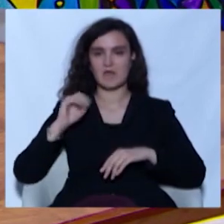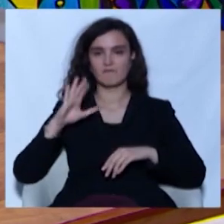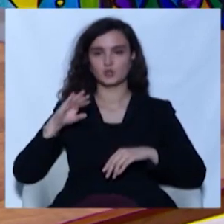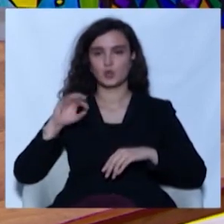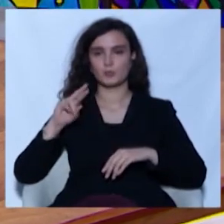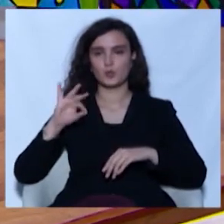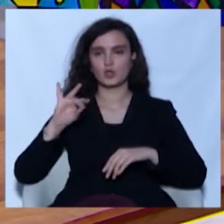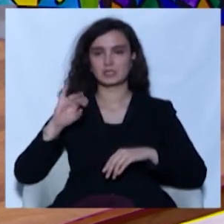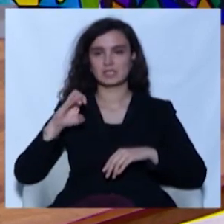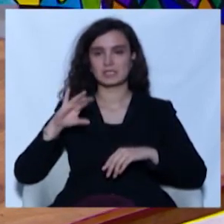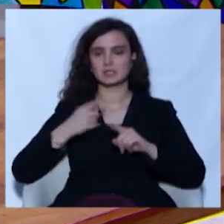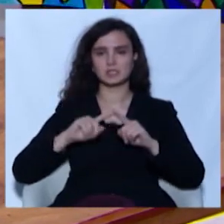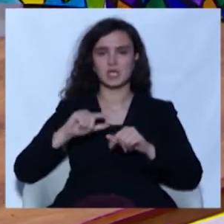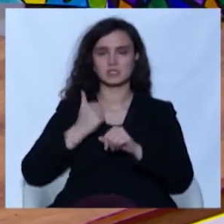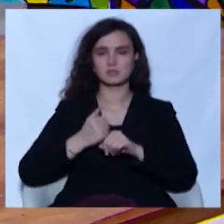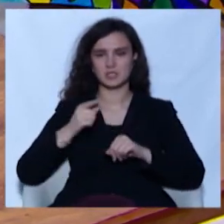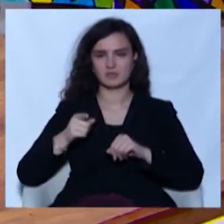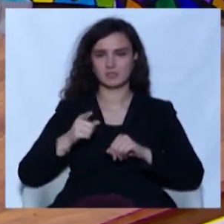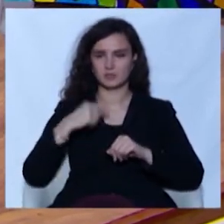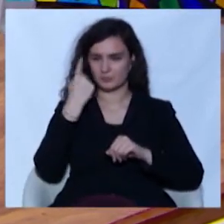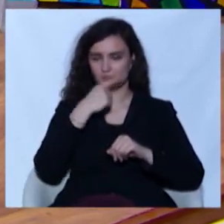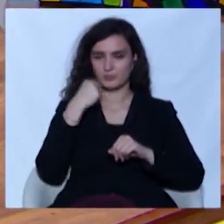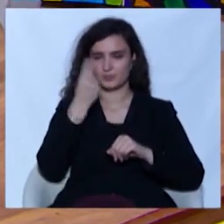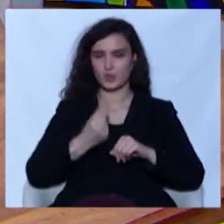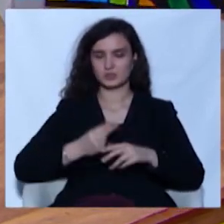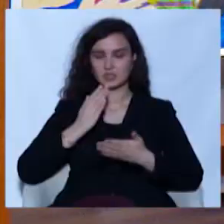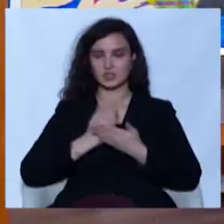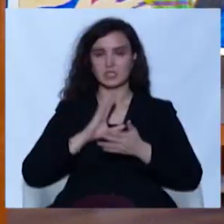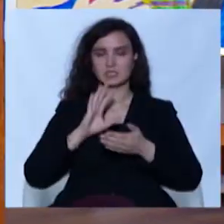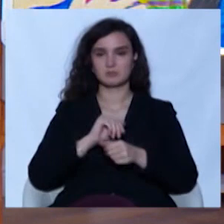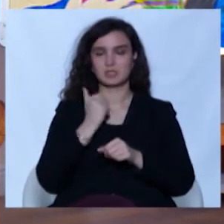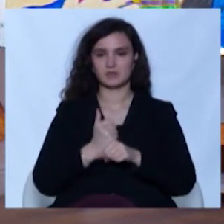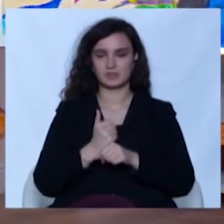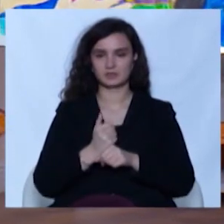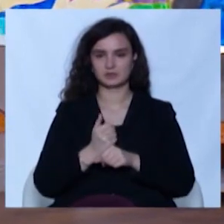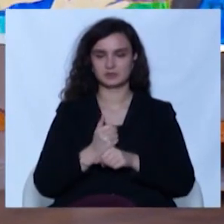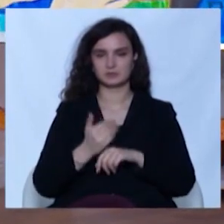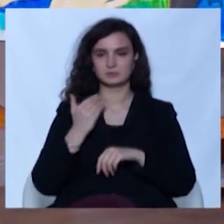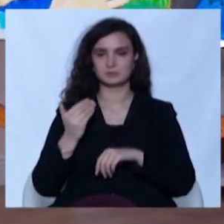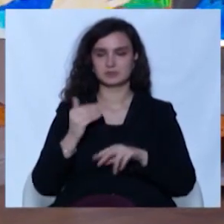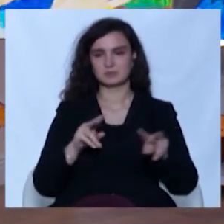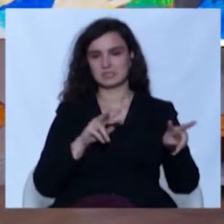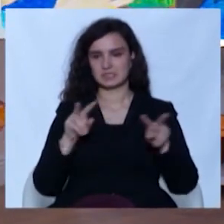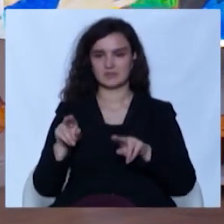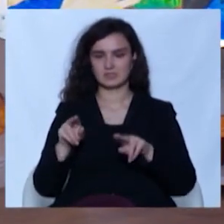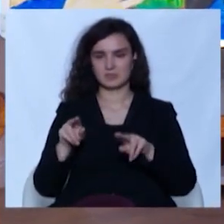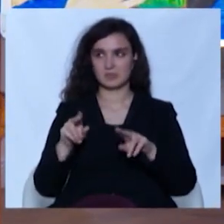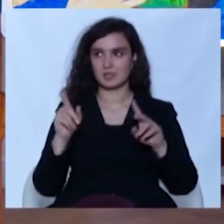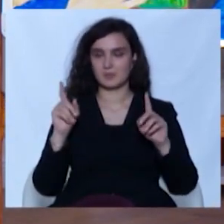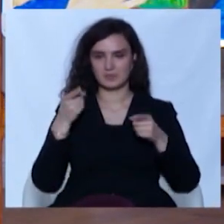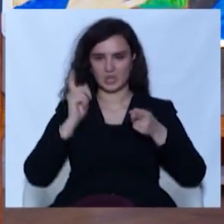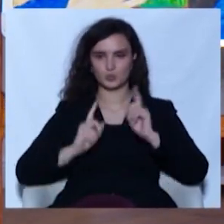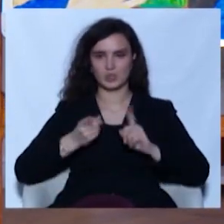არის მთავარი პორტრეტში? Პორტრეტში მთავარი არის მისი მსგავსება ნატურასთან,